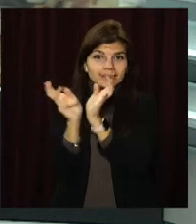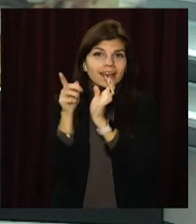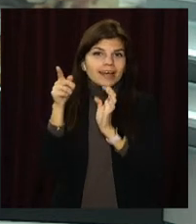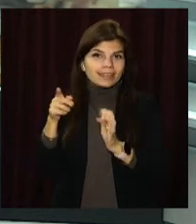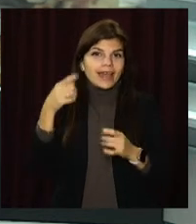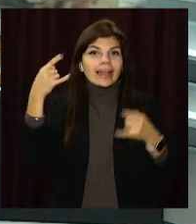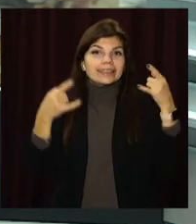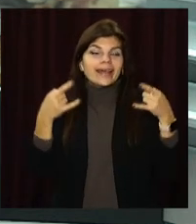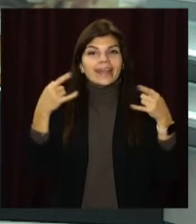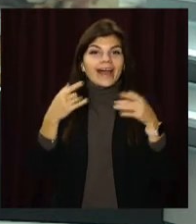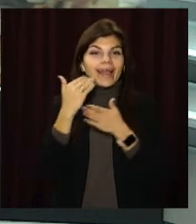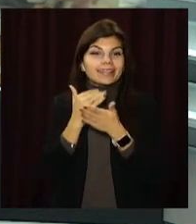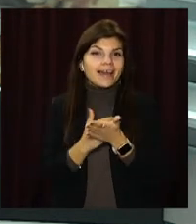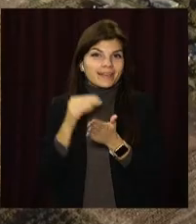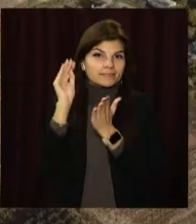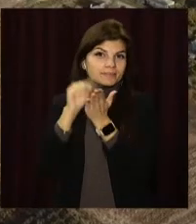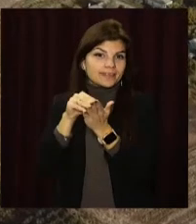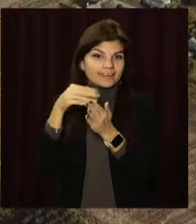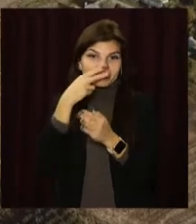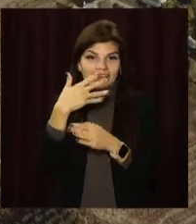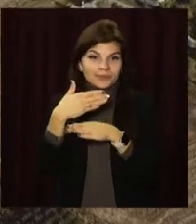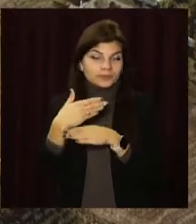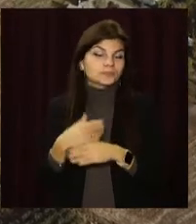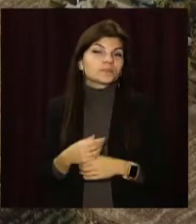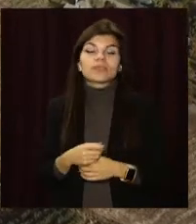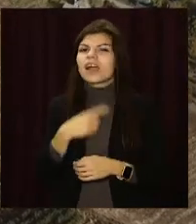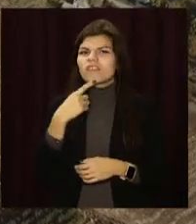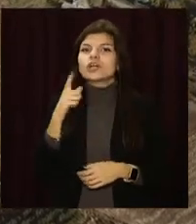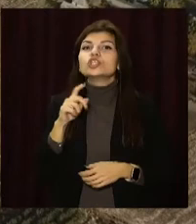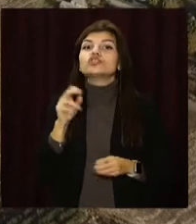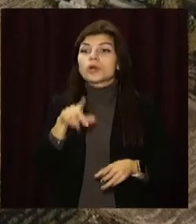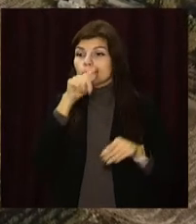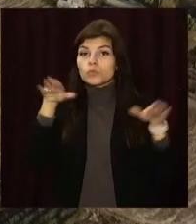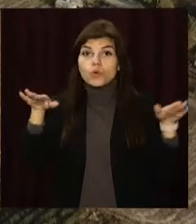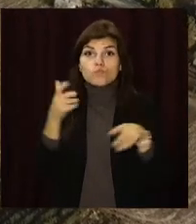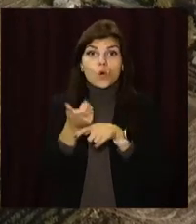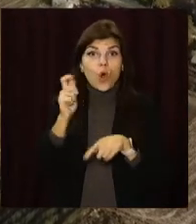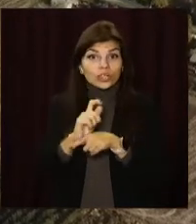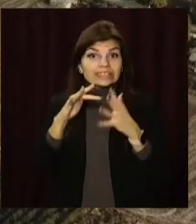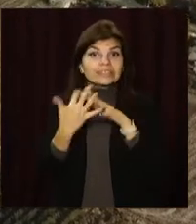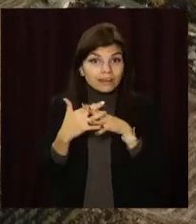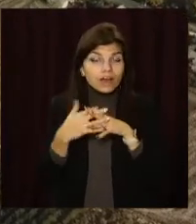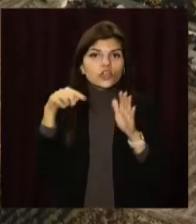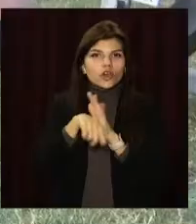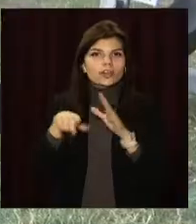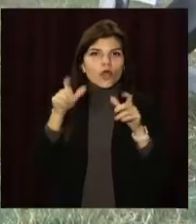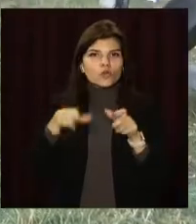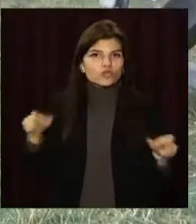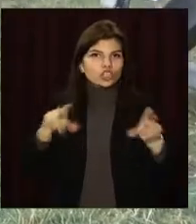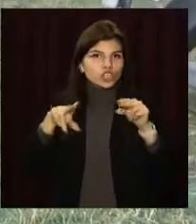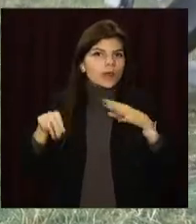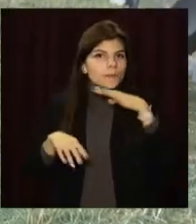емблема телеканалу. Є повір'я, що більше лелек проживає у селі, то більше тут щасливих людей.